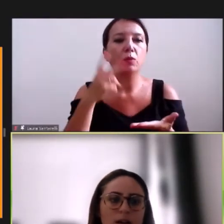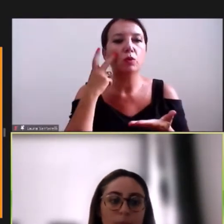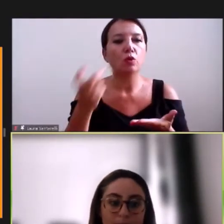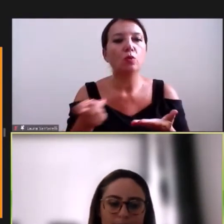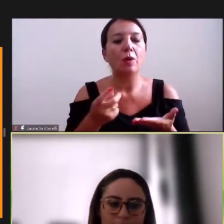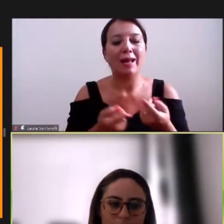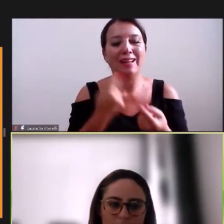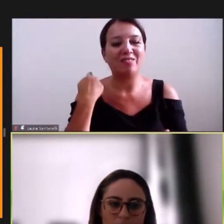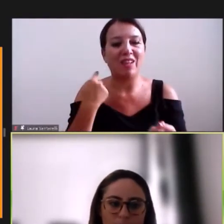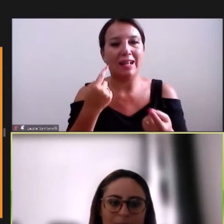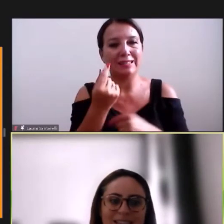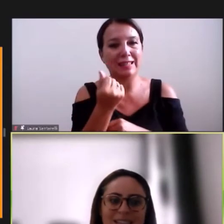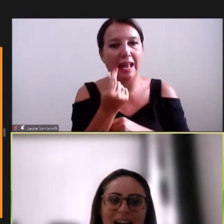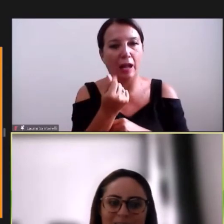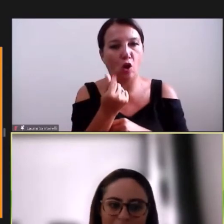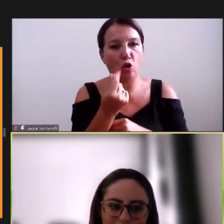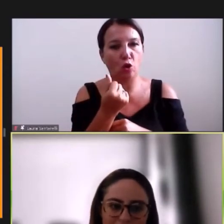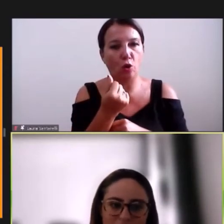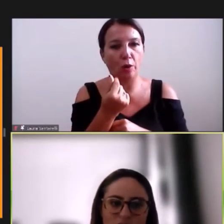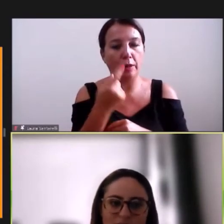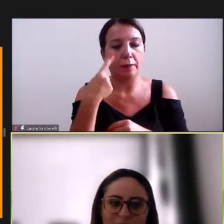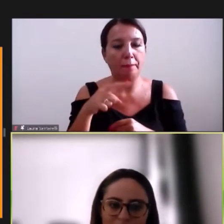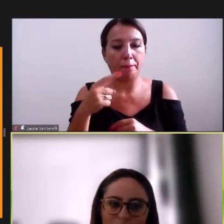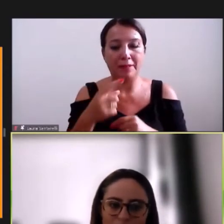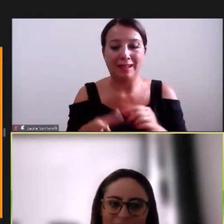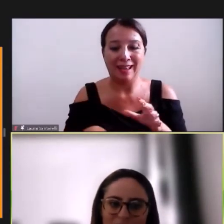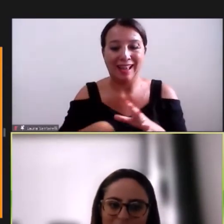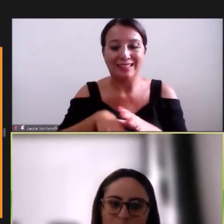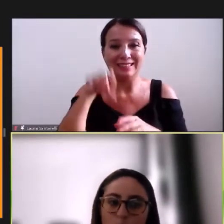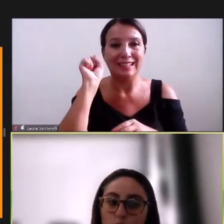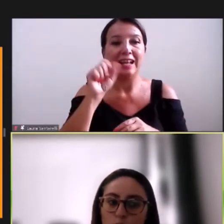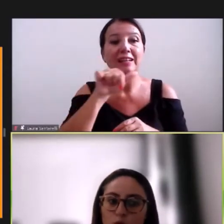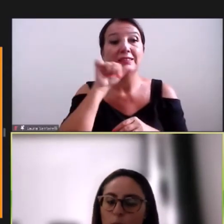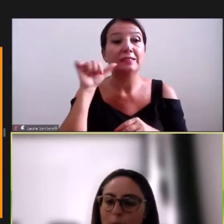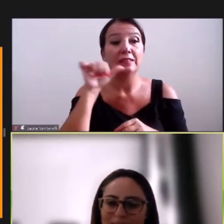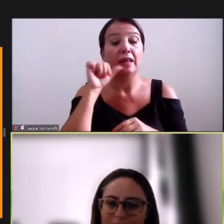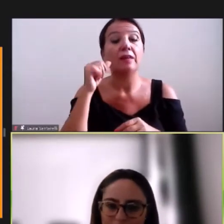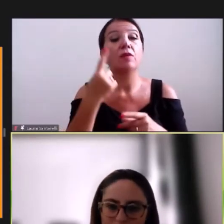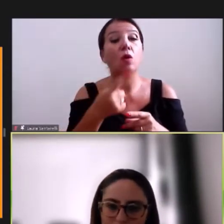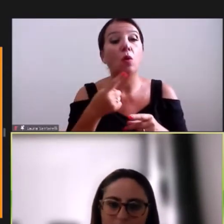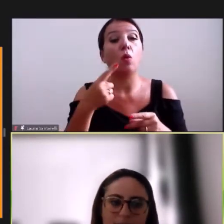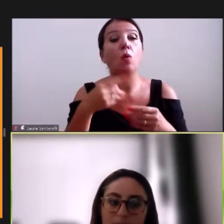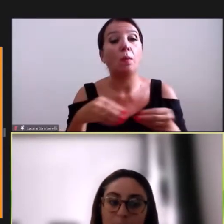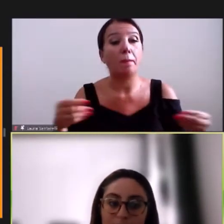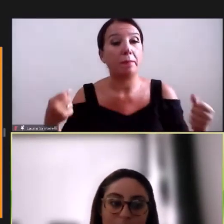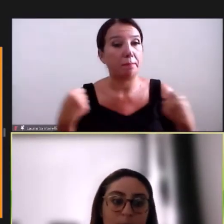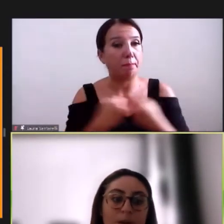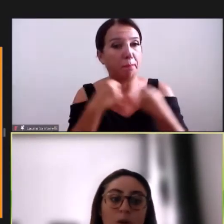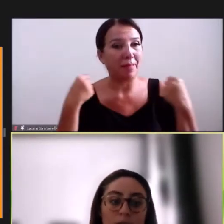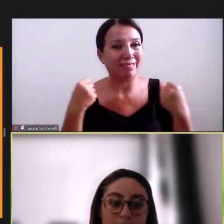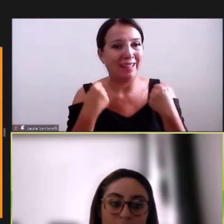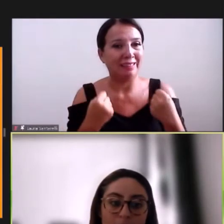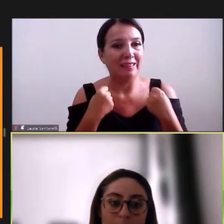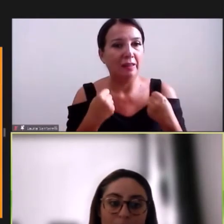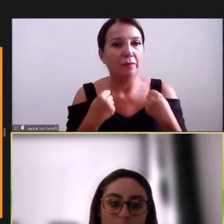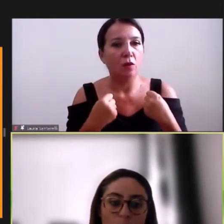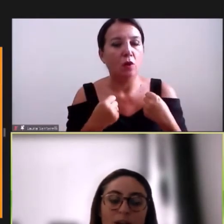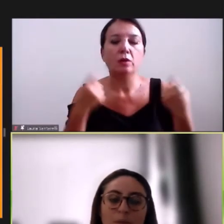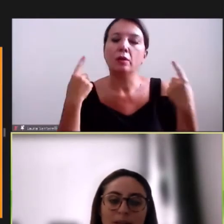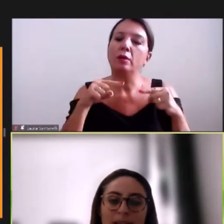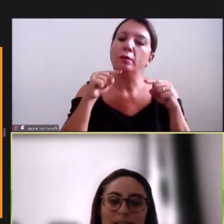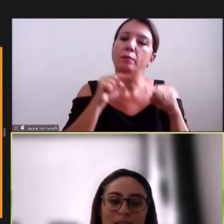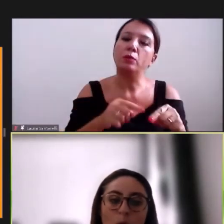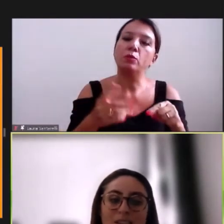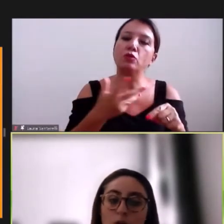economica, perché per estrarle è necessaria un'attività molto molto impattante e perché per queste abbiamo